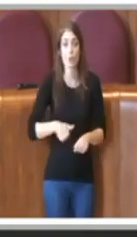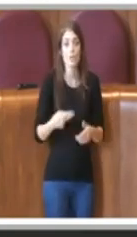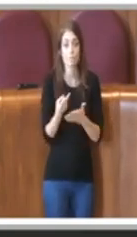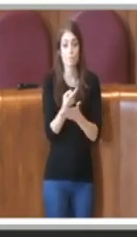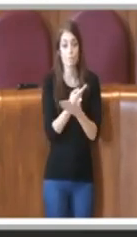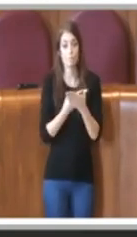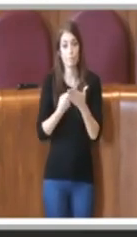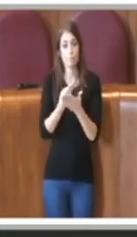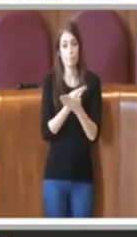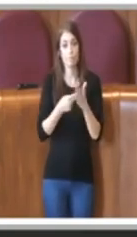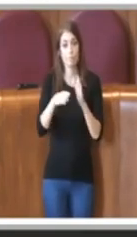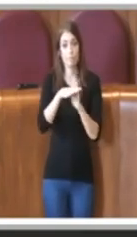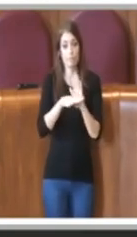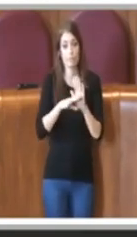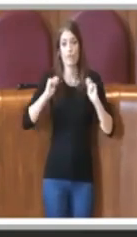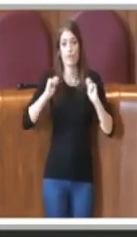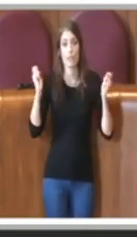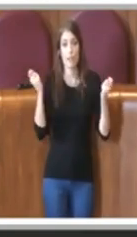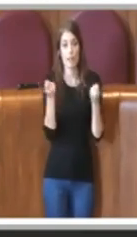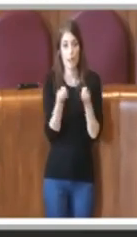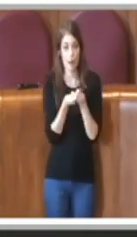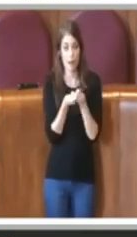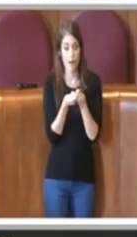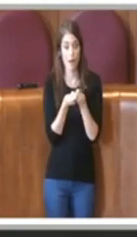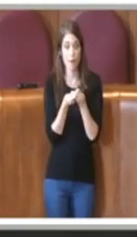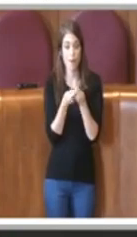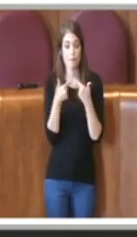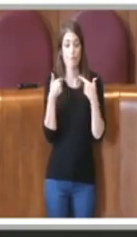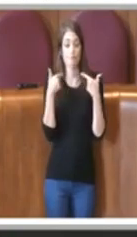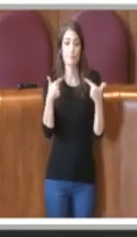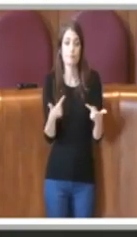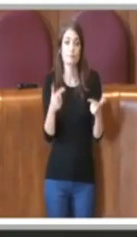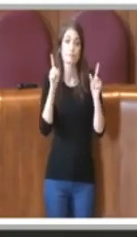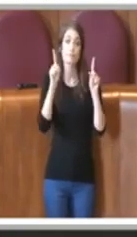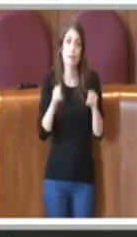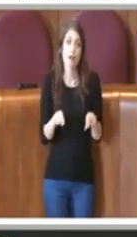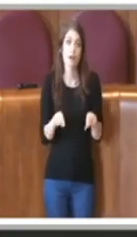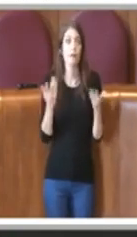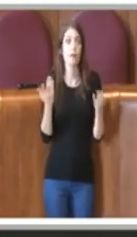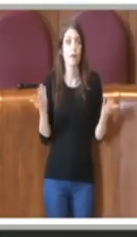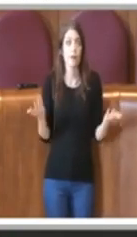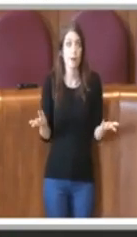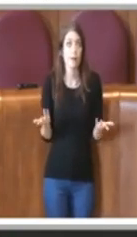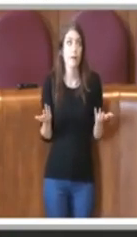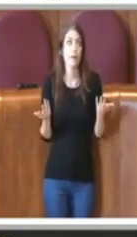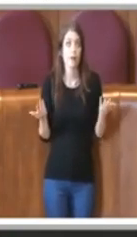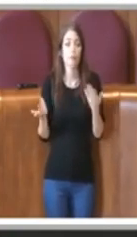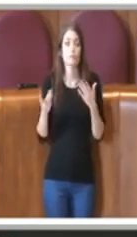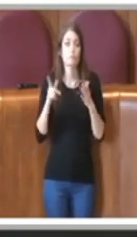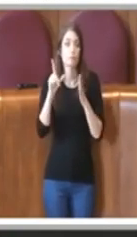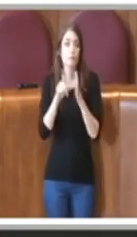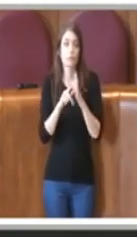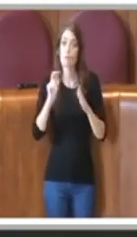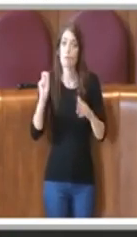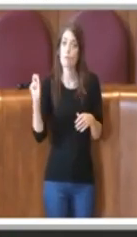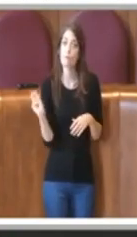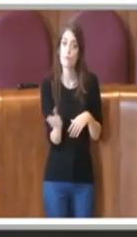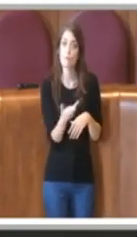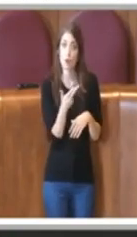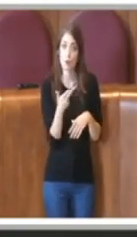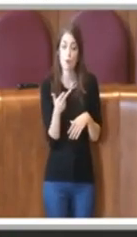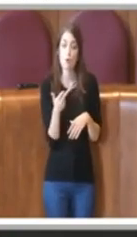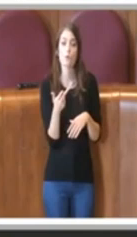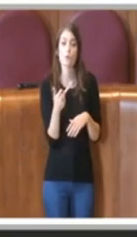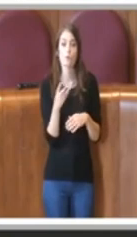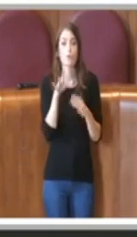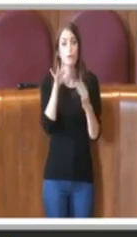diciamo, generale, e dando anche, diciamo, in tempi rapidi